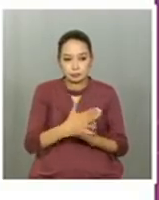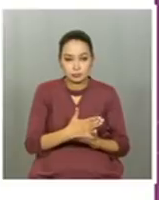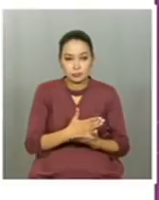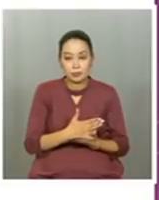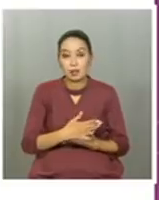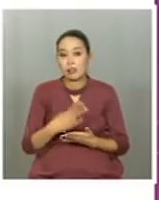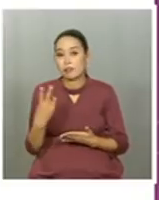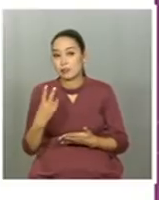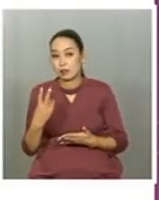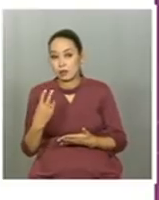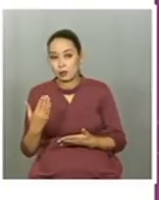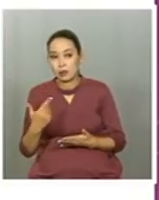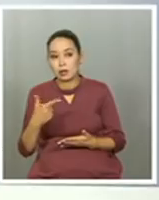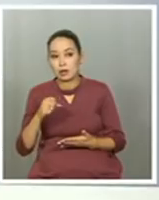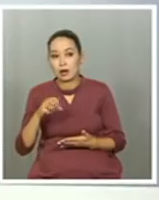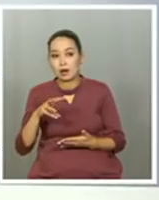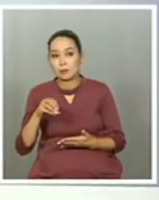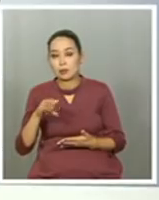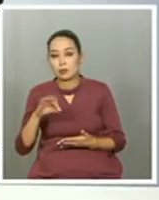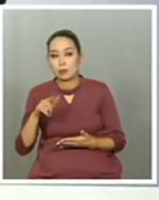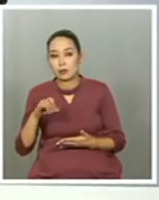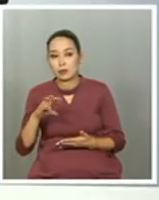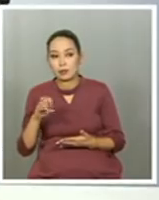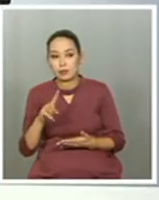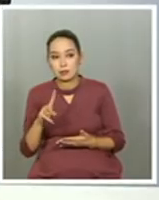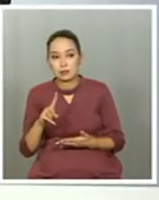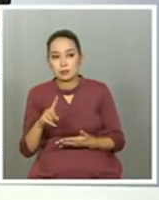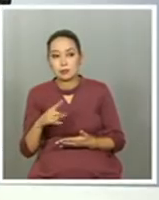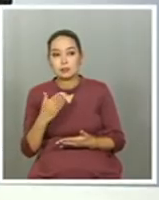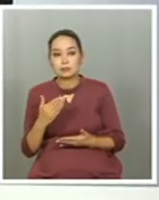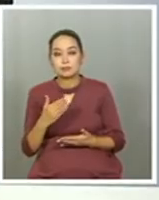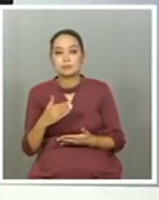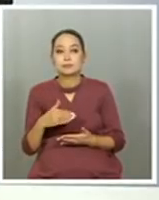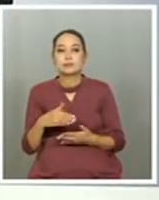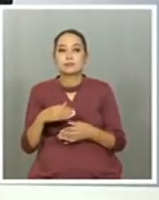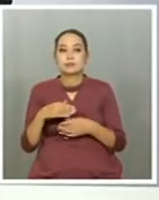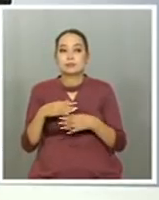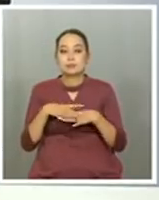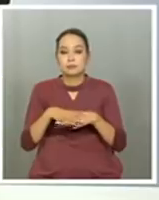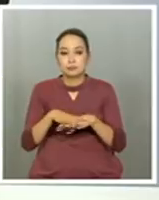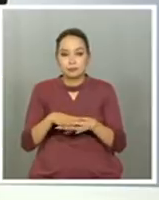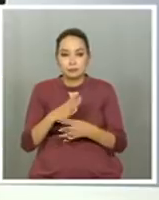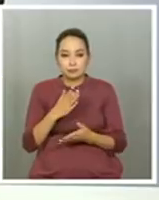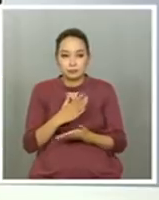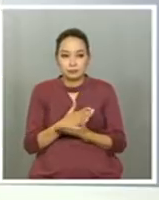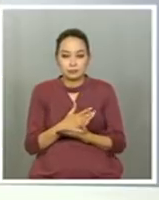Екінші кезең – гаметогенез, жетілген гаметалар түзіледі.